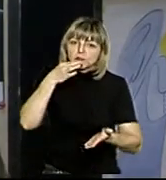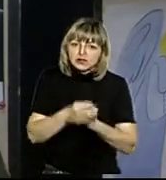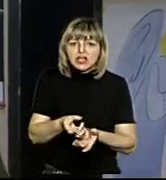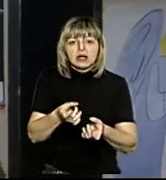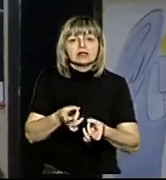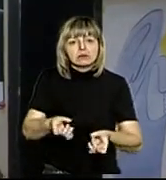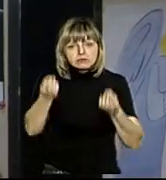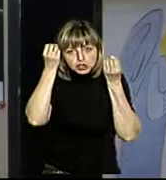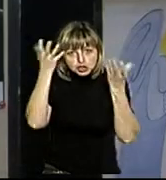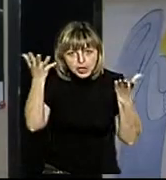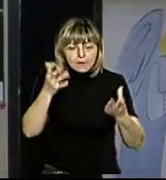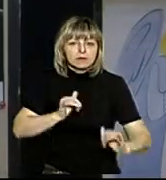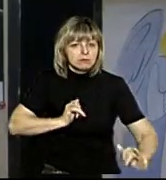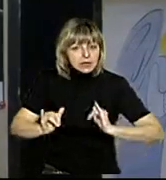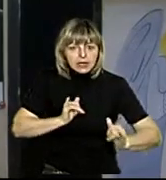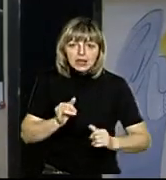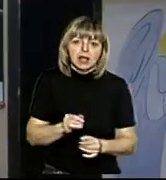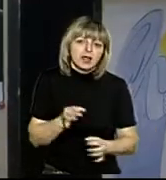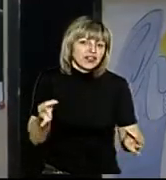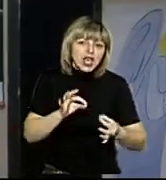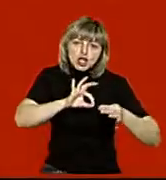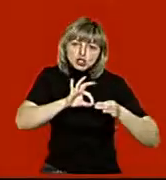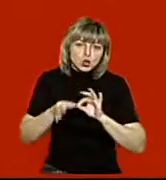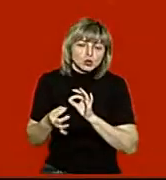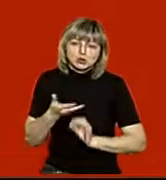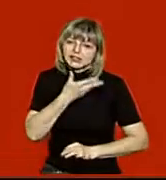радує. Так що ніяких сложностей тут немає.